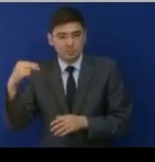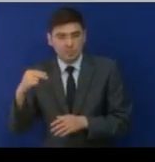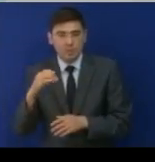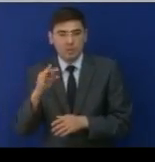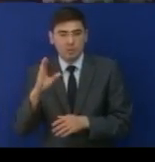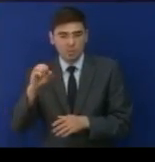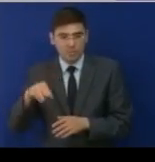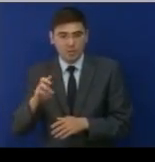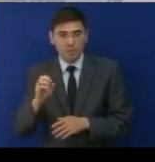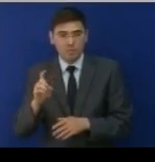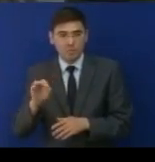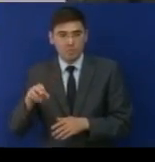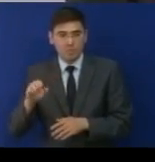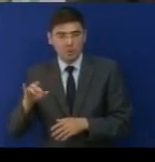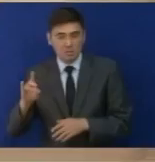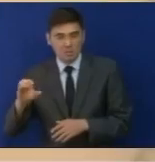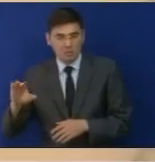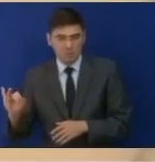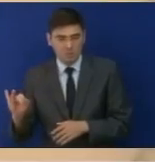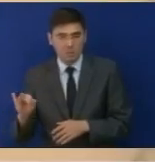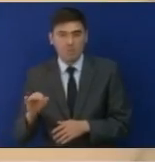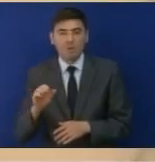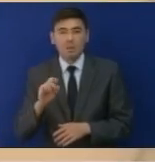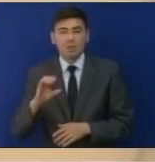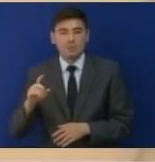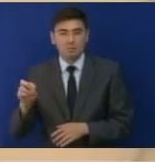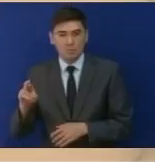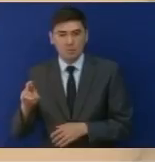безопасности, Ассамблея народа Казахстана и партия Нур-Отан.